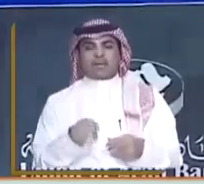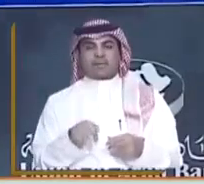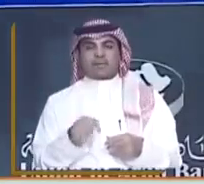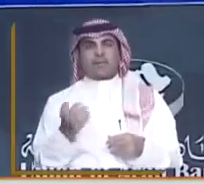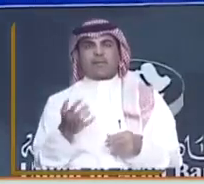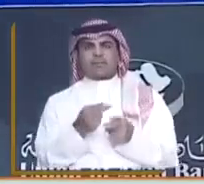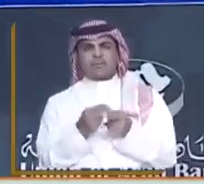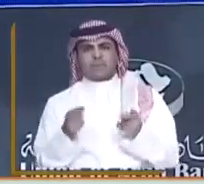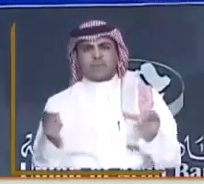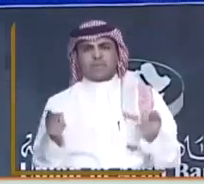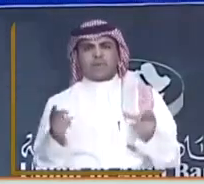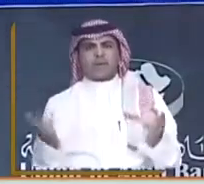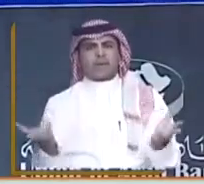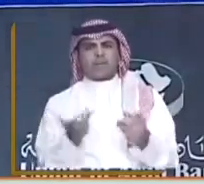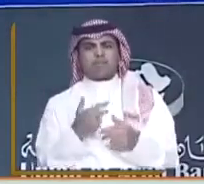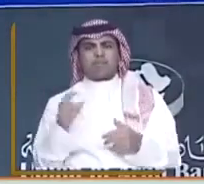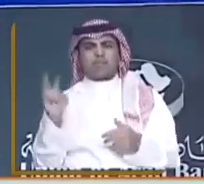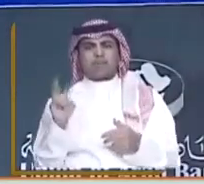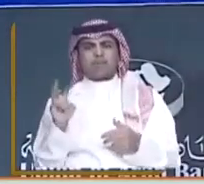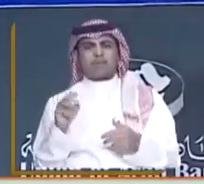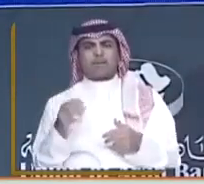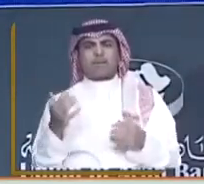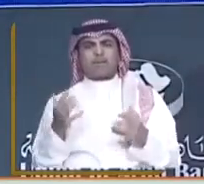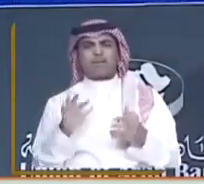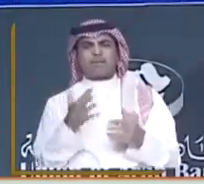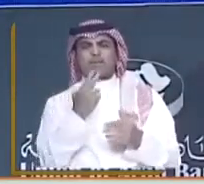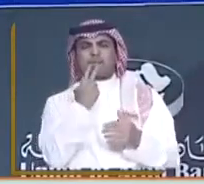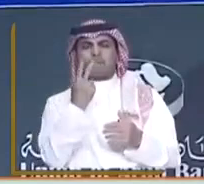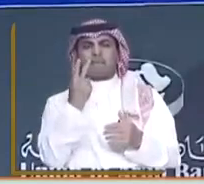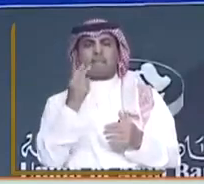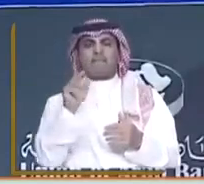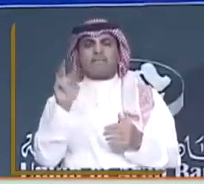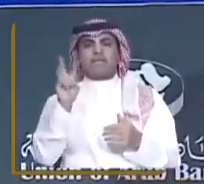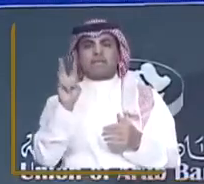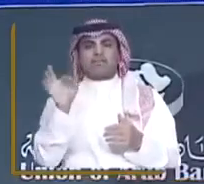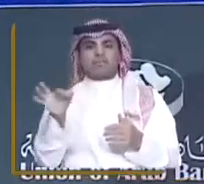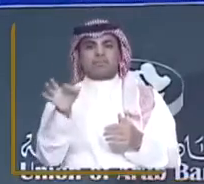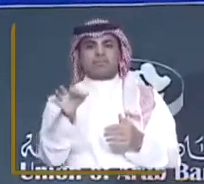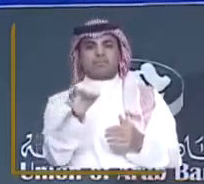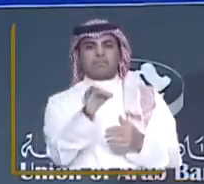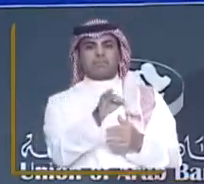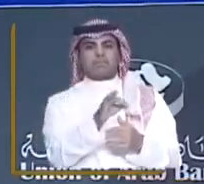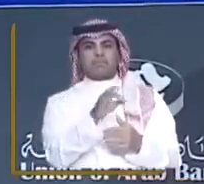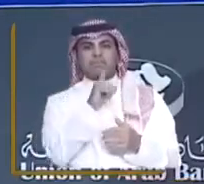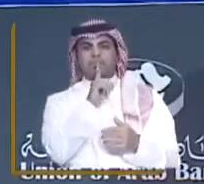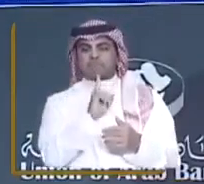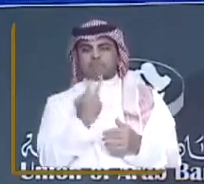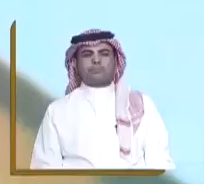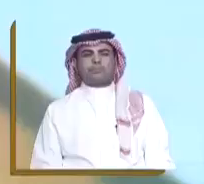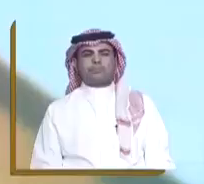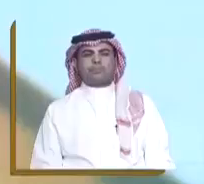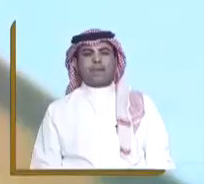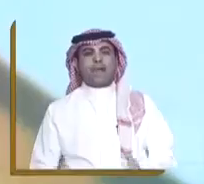بمختلف مجالاتها تجاوز المئتين شركه بنهايه اغسطس الماضي